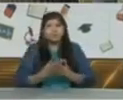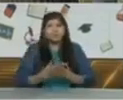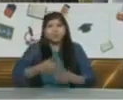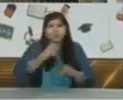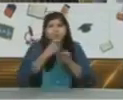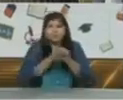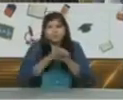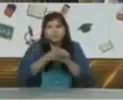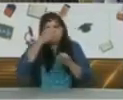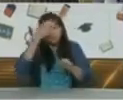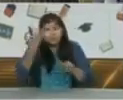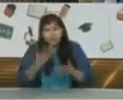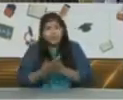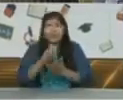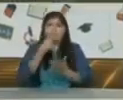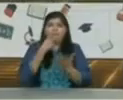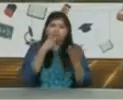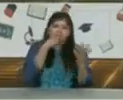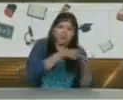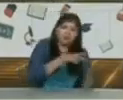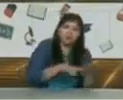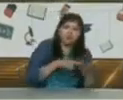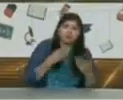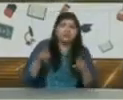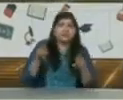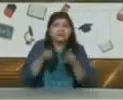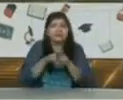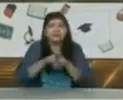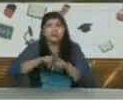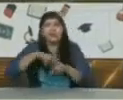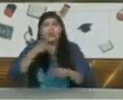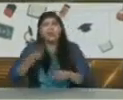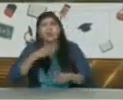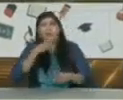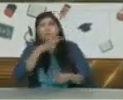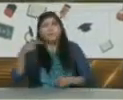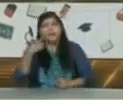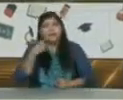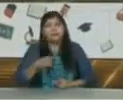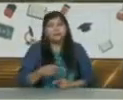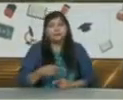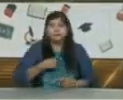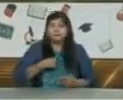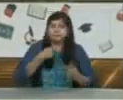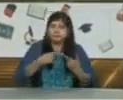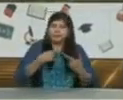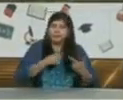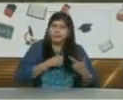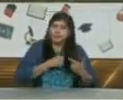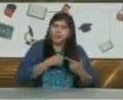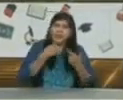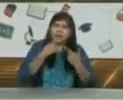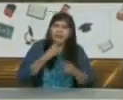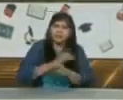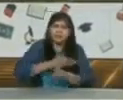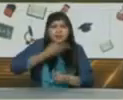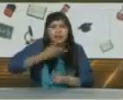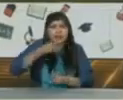ही मुकाबला करने के लिए निकल पड़ता हूँ। दोस्तों, एक और बात हमें अपने आप से सीखनी